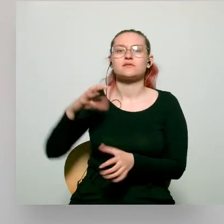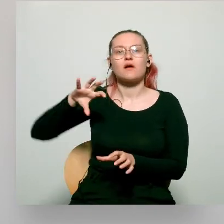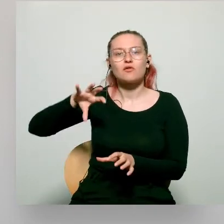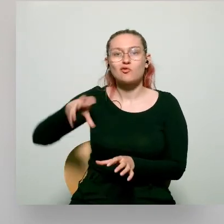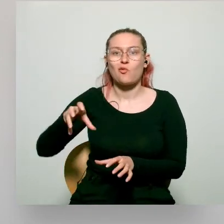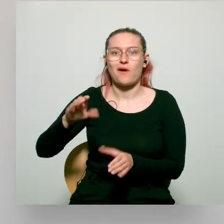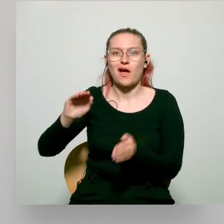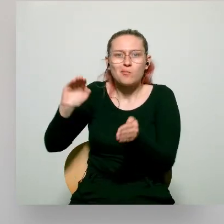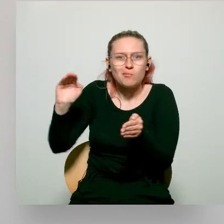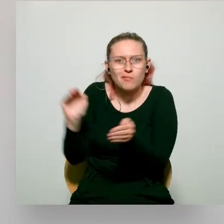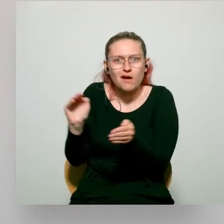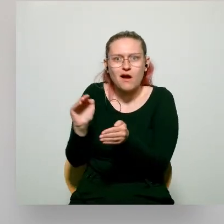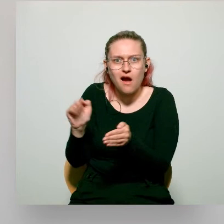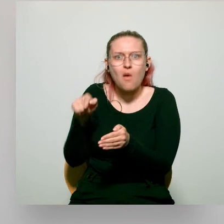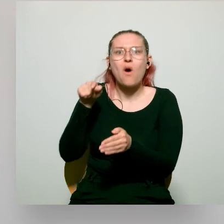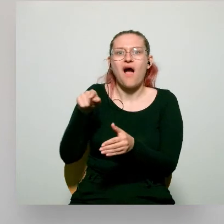osiągała swoje,